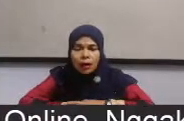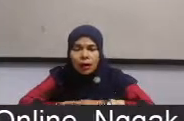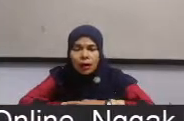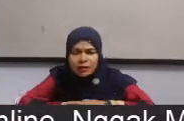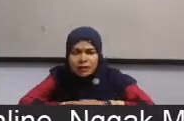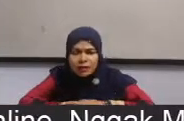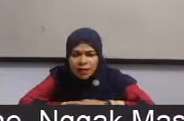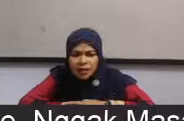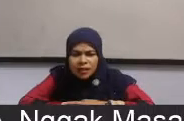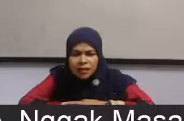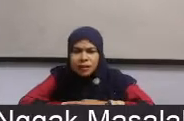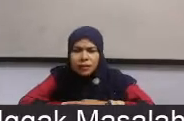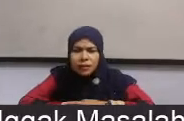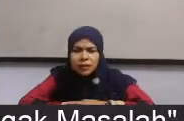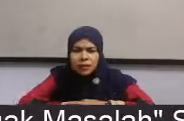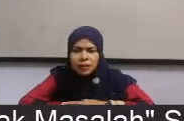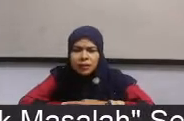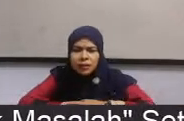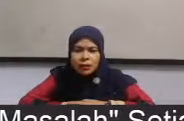apa Zikri